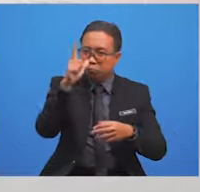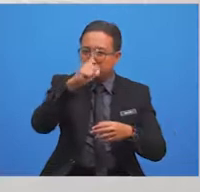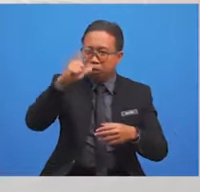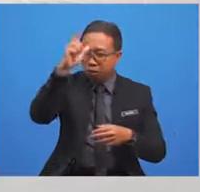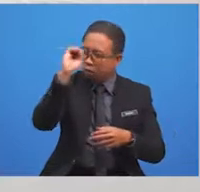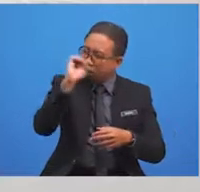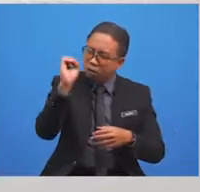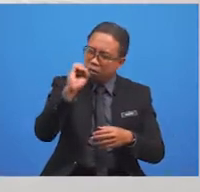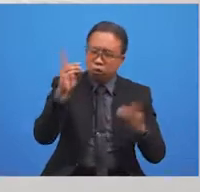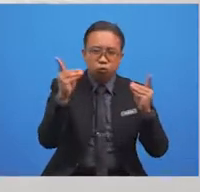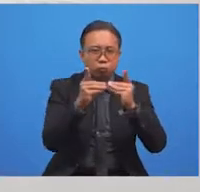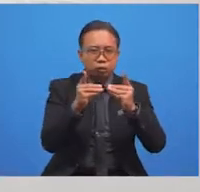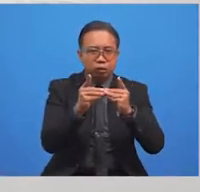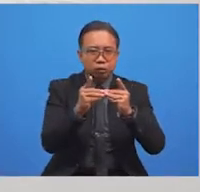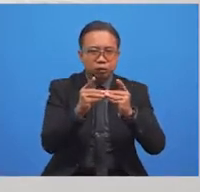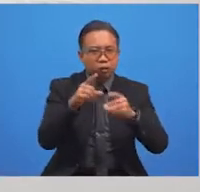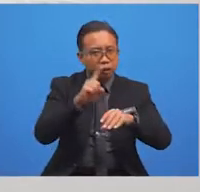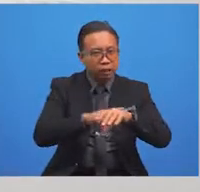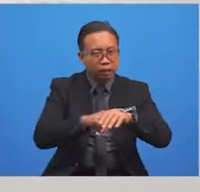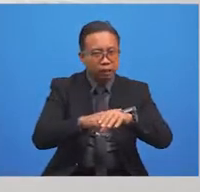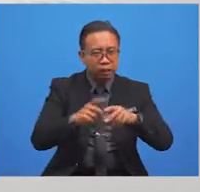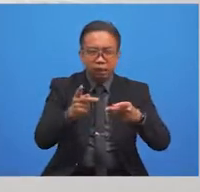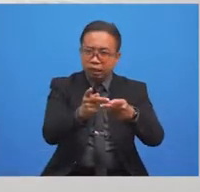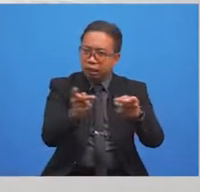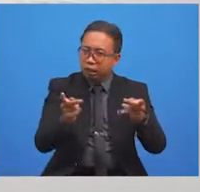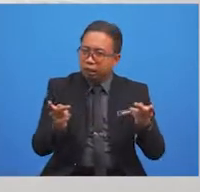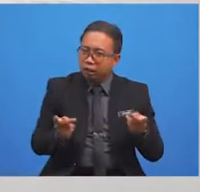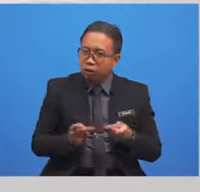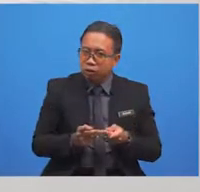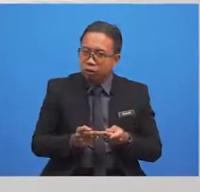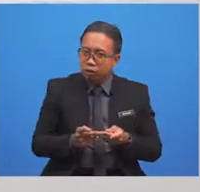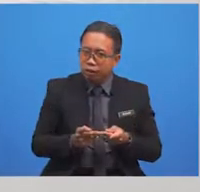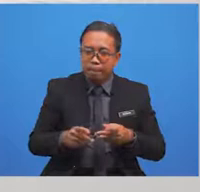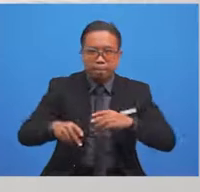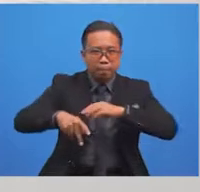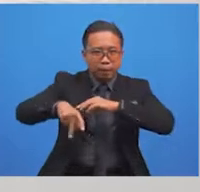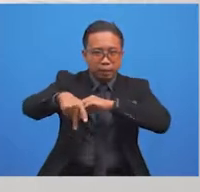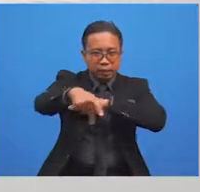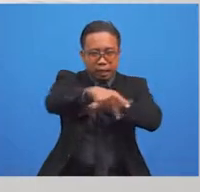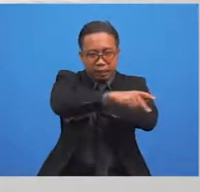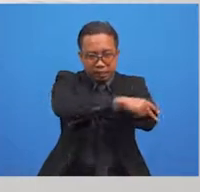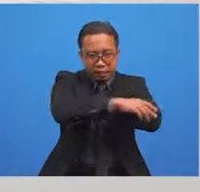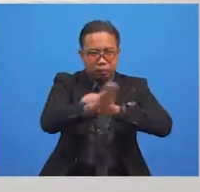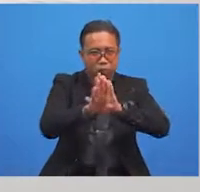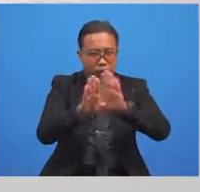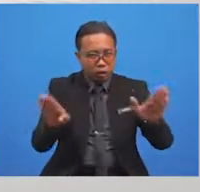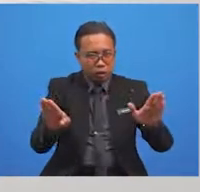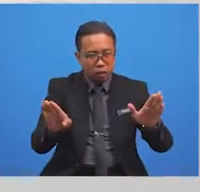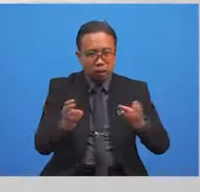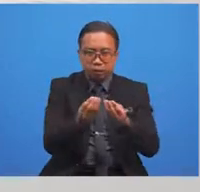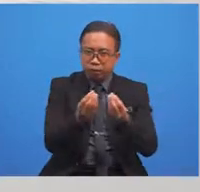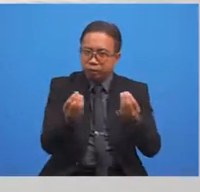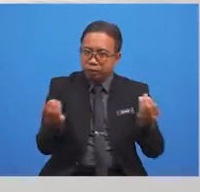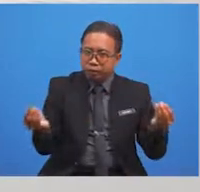populasinya. Habitat penyung adalah di kawasan pantai terbuka, pantai berpasir